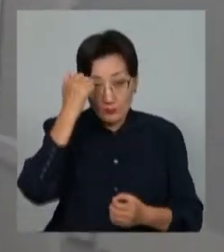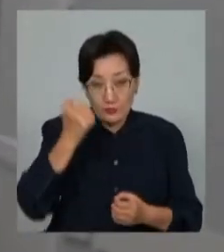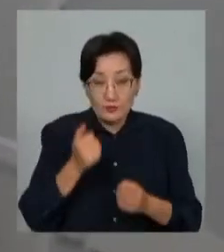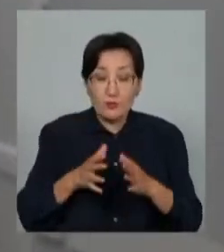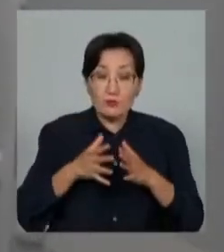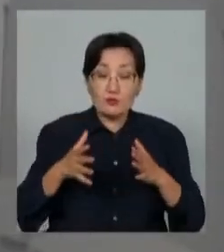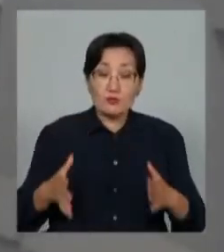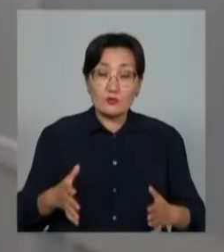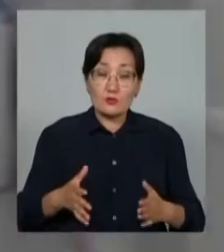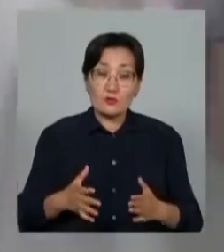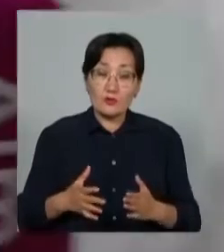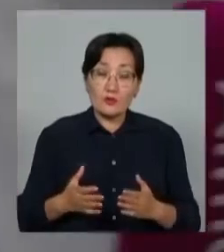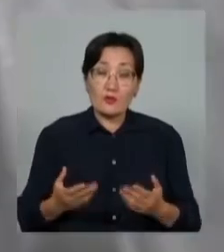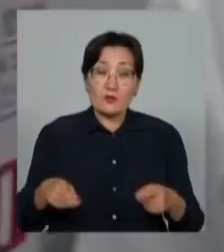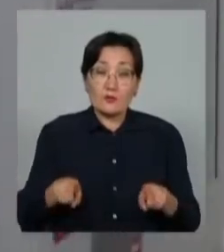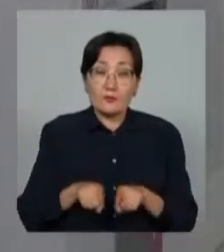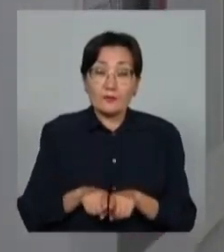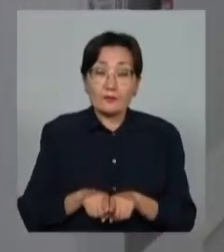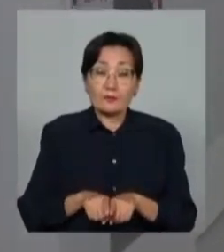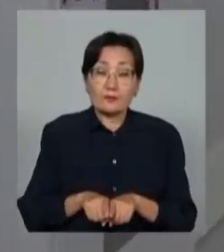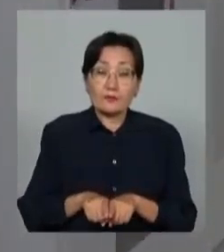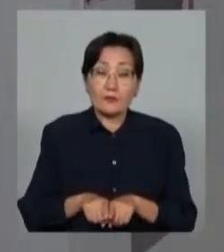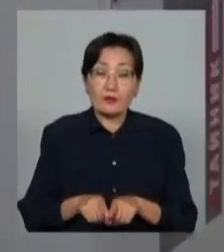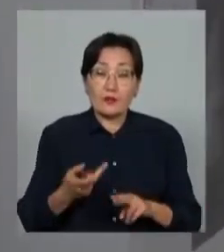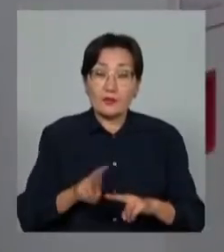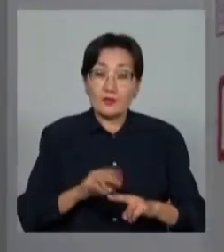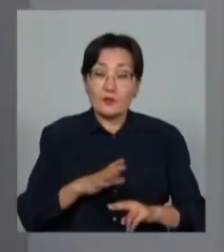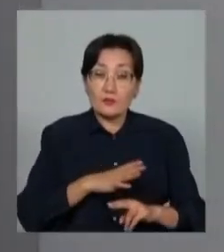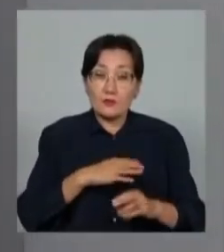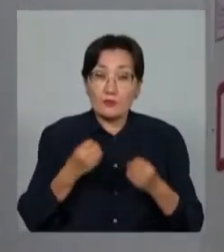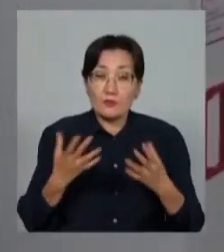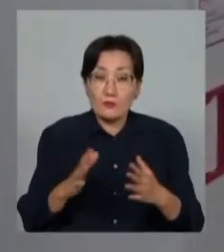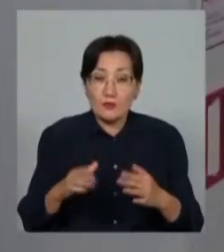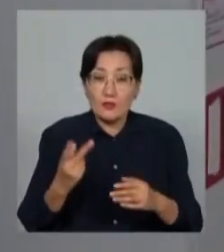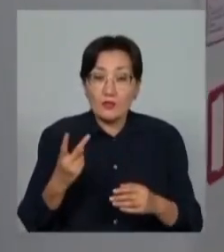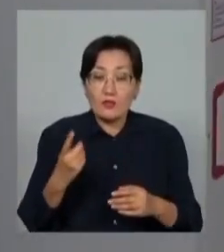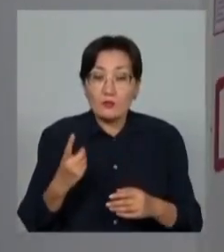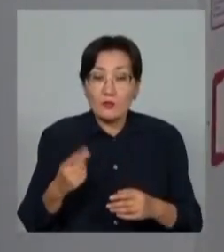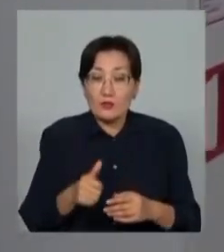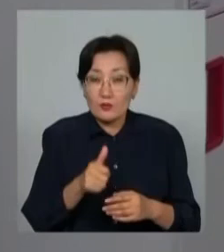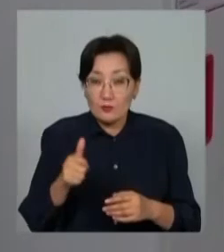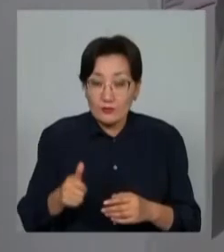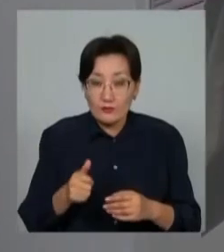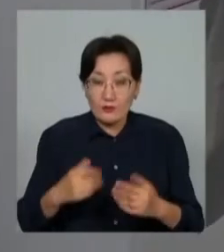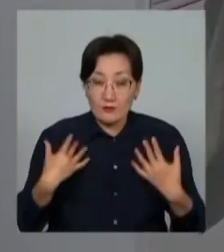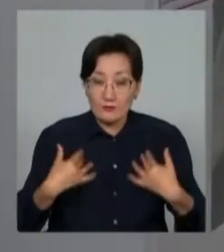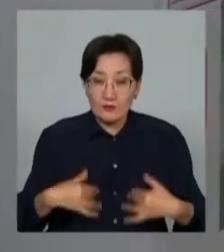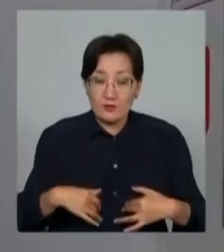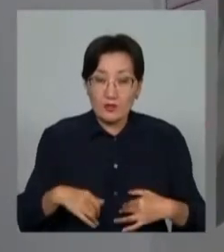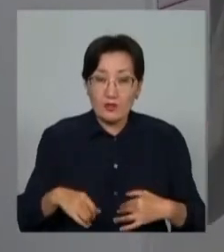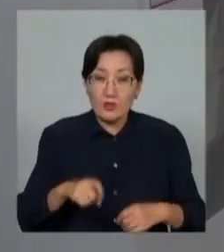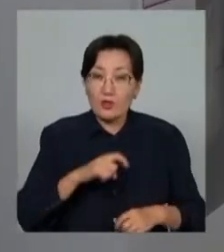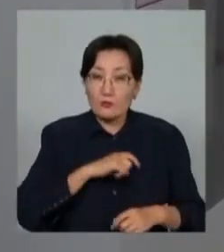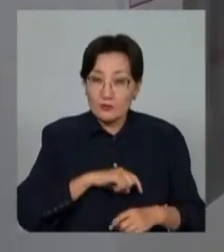большое. Так, это были непростые полтора часа, как физически, так и